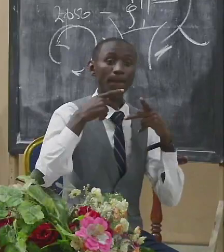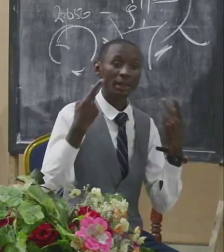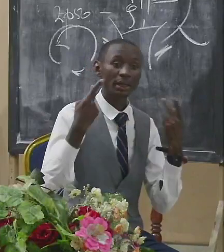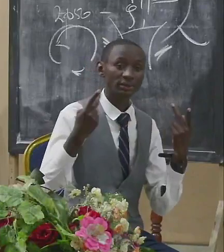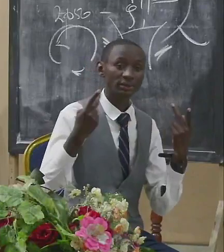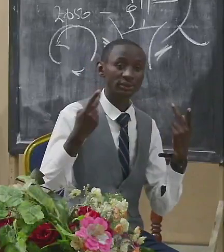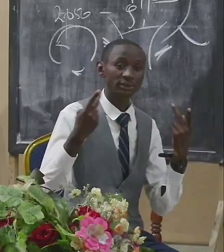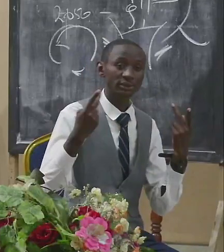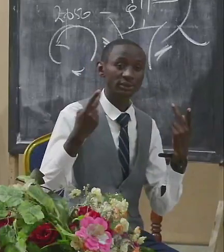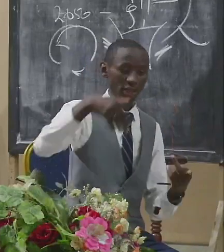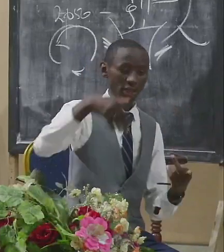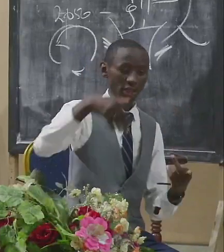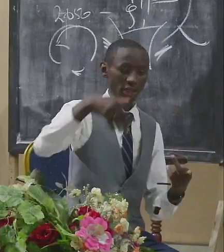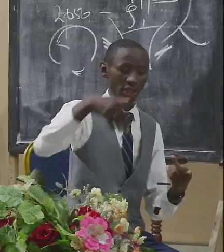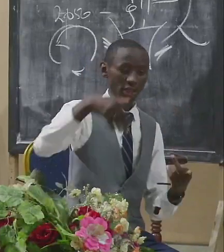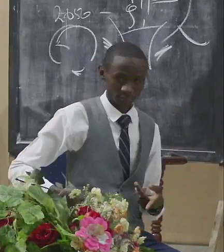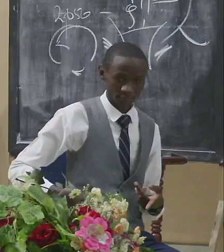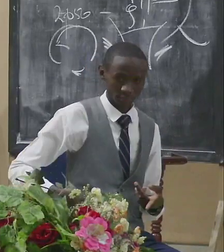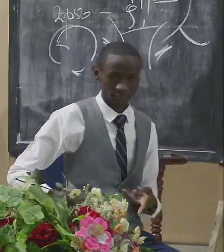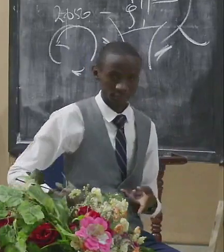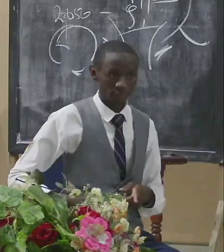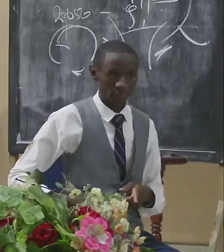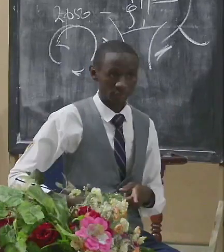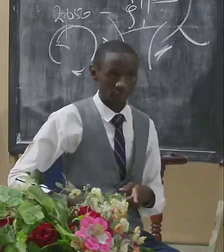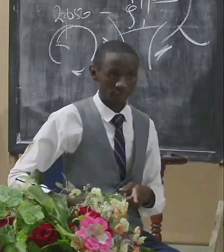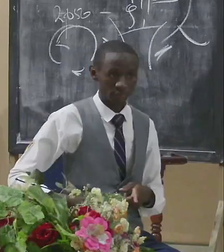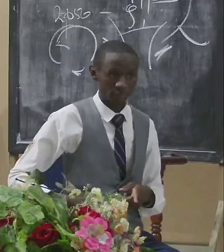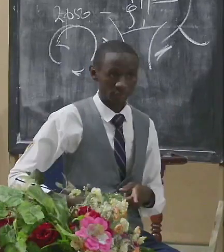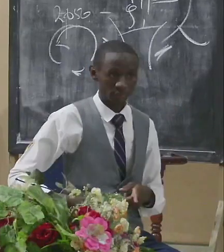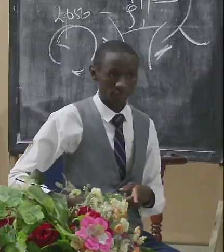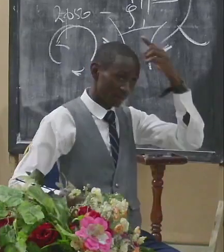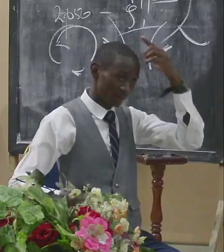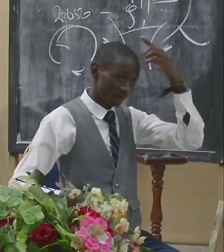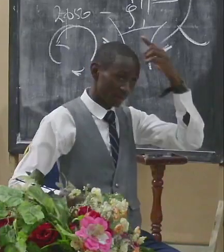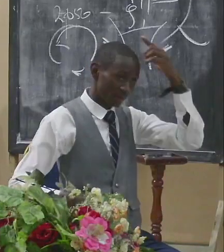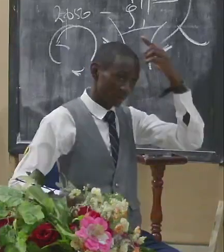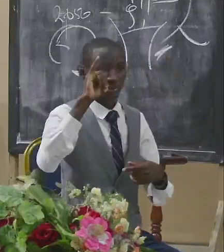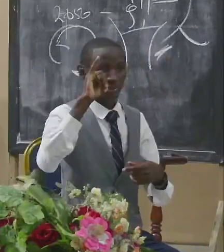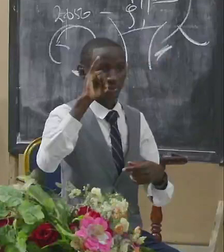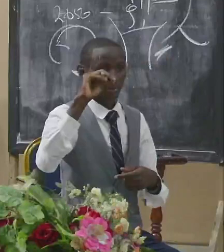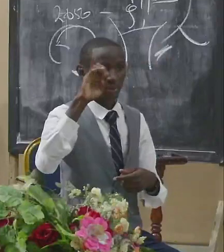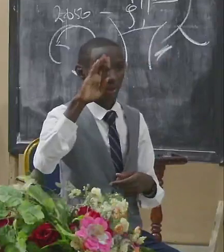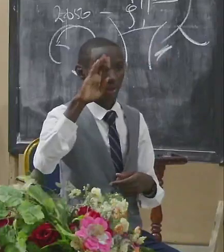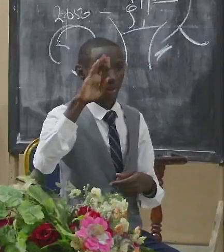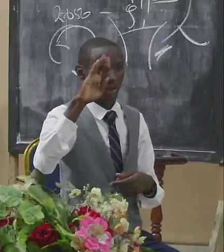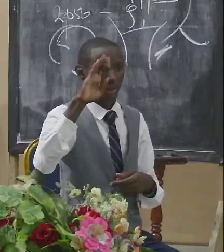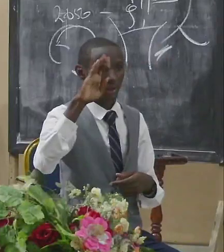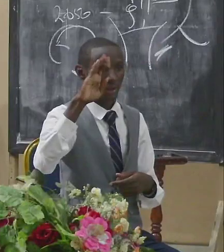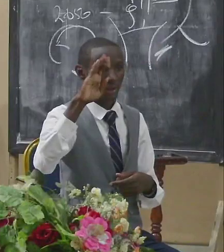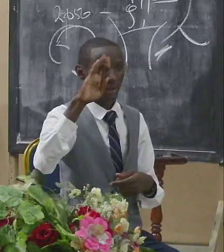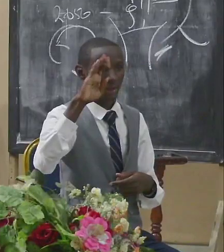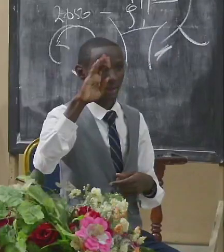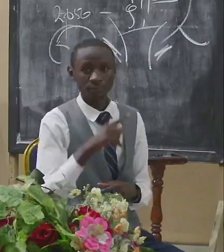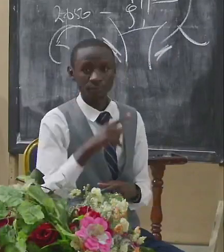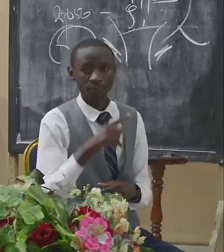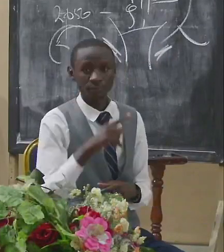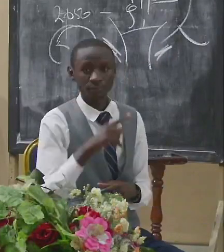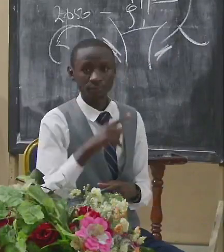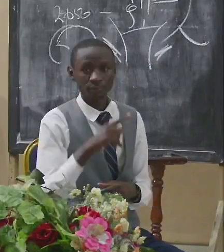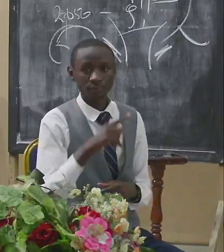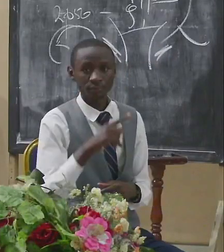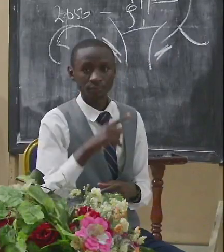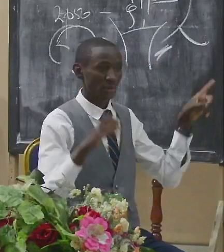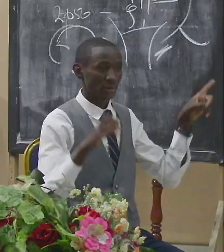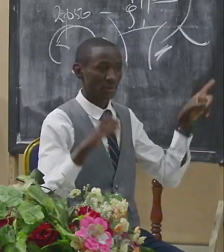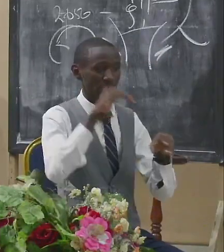notre frère pasteur Jacques. Wa Minembwe. De Minembwe qui est aussi là. Iko mu urgence.